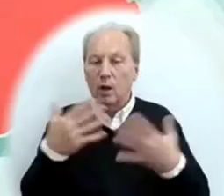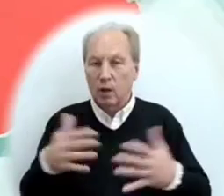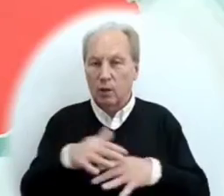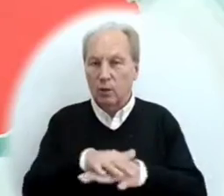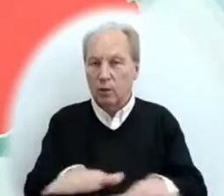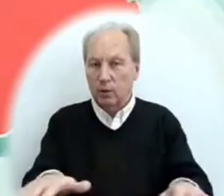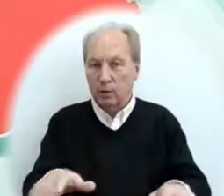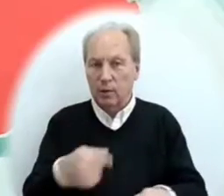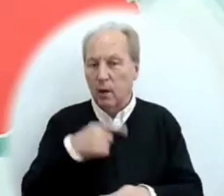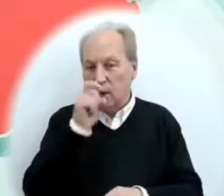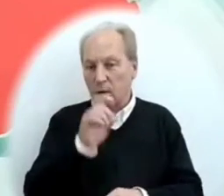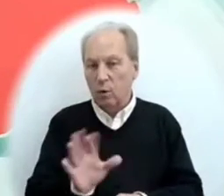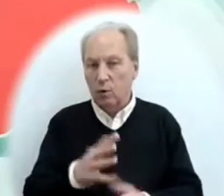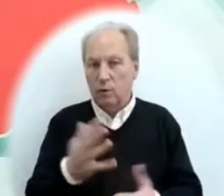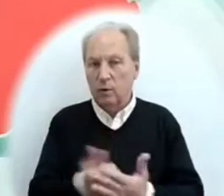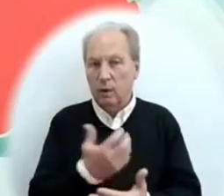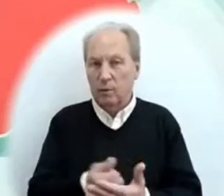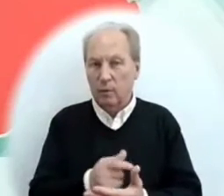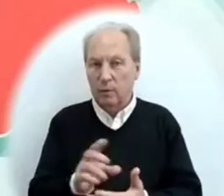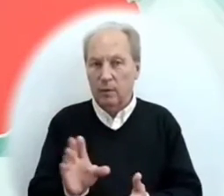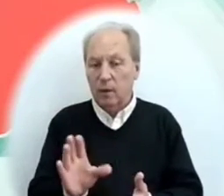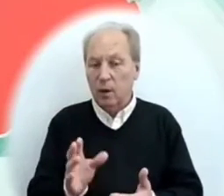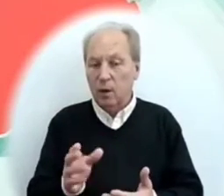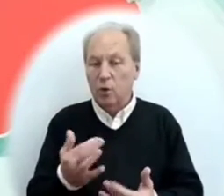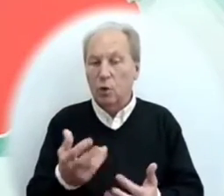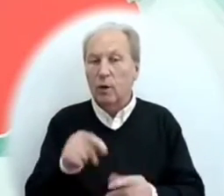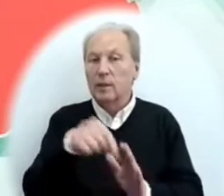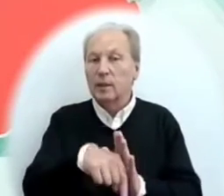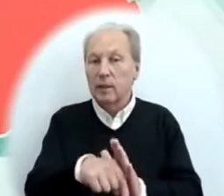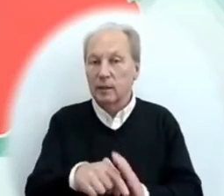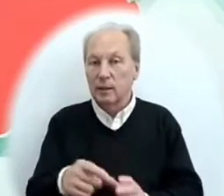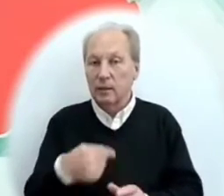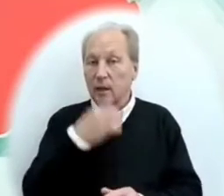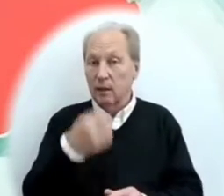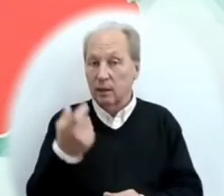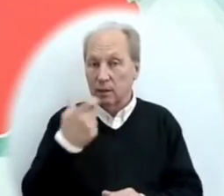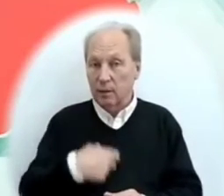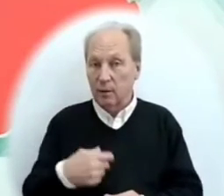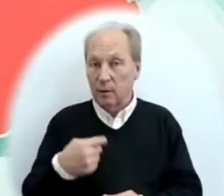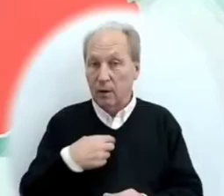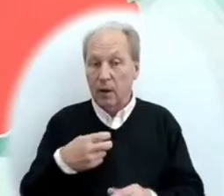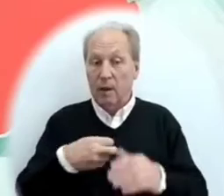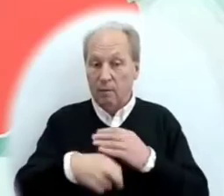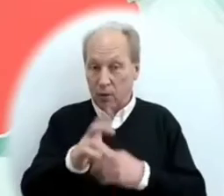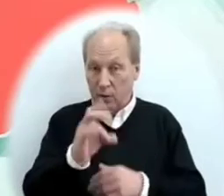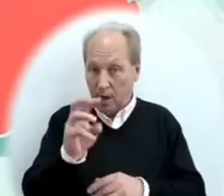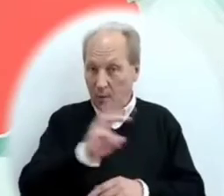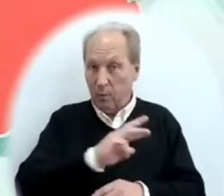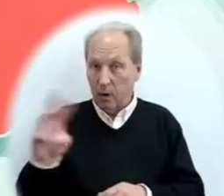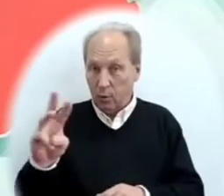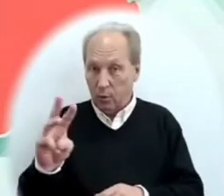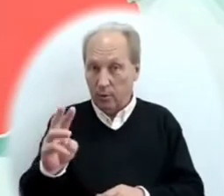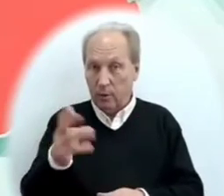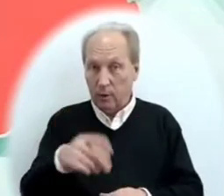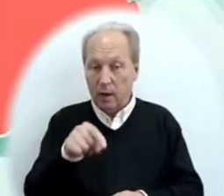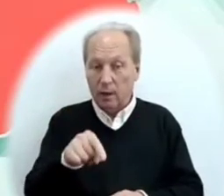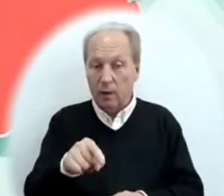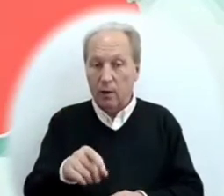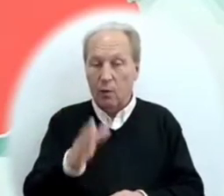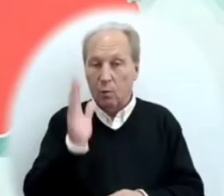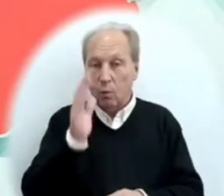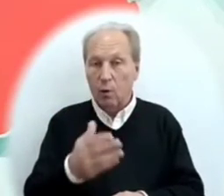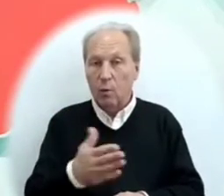неплохо зарабатывала, но вообще не столько, сколько здесь. Вот. И я сказала себе, вот я выйду на миллион, и это будет тот самый мой остаточный